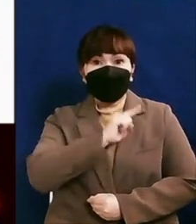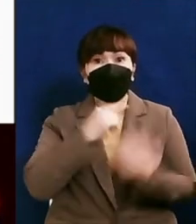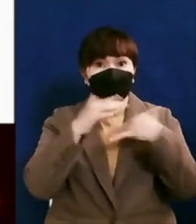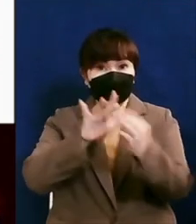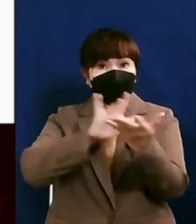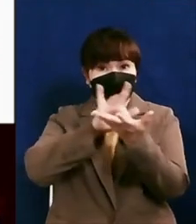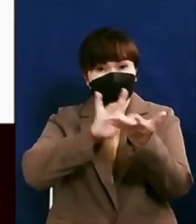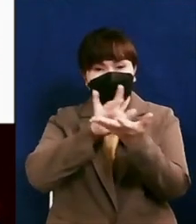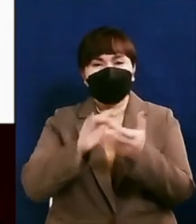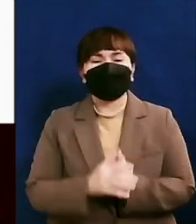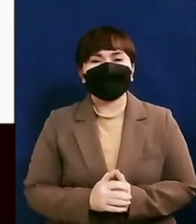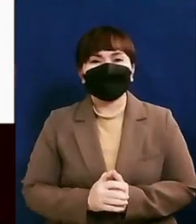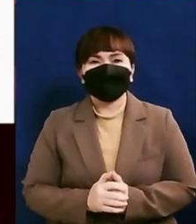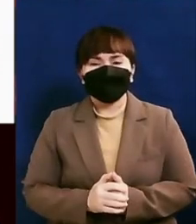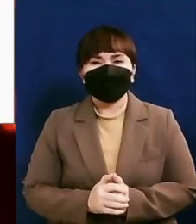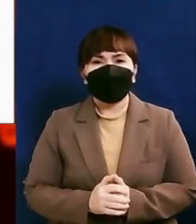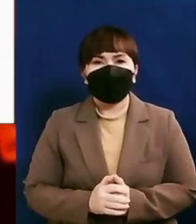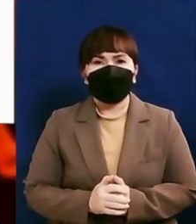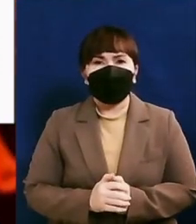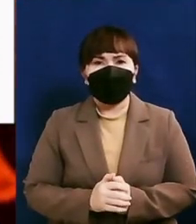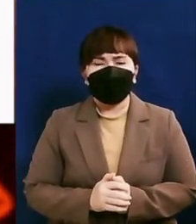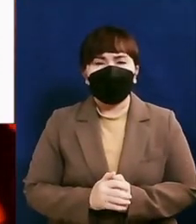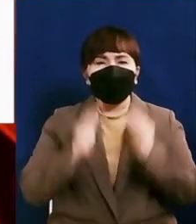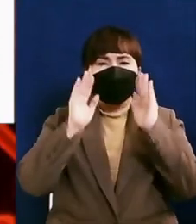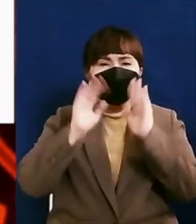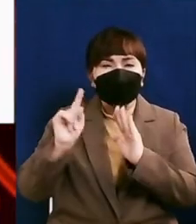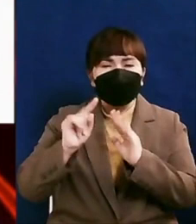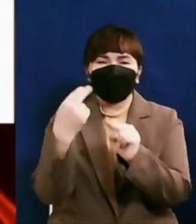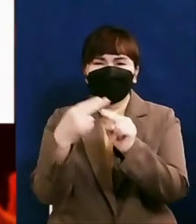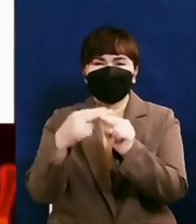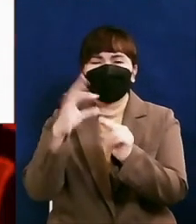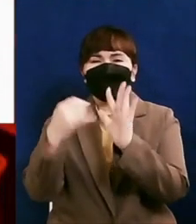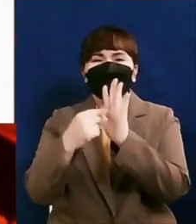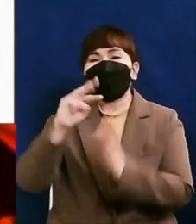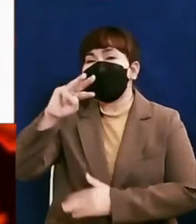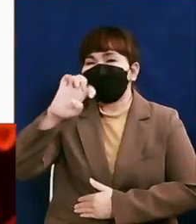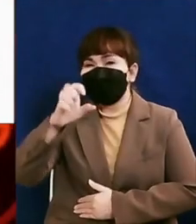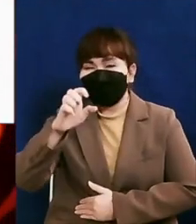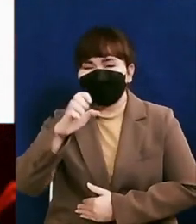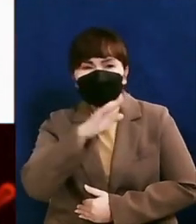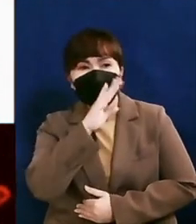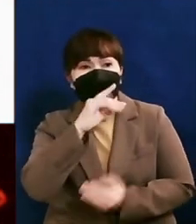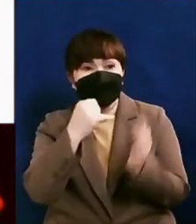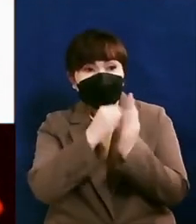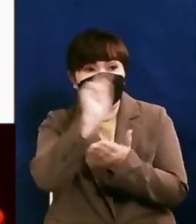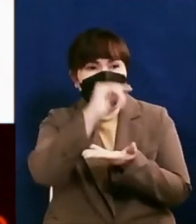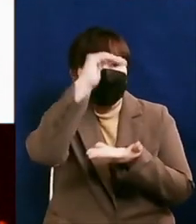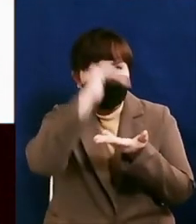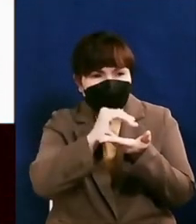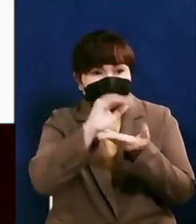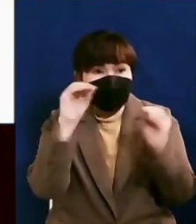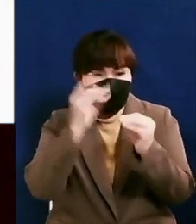ายานะครับทั้งฟาวิพิราเวียนะครับที่จะมาเติมให้กับแต่ละจังหวัดโดยใช้ระบบ VMI เพื่อให้